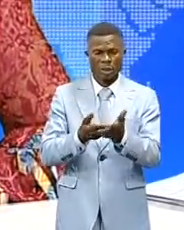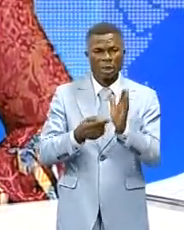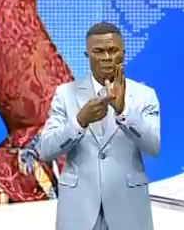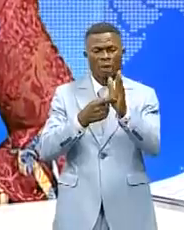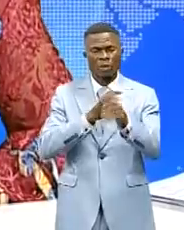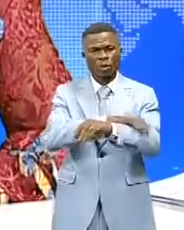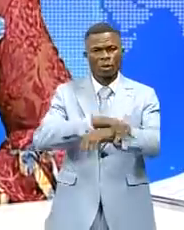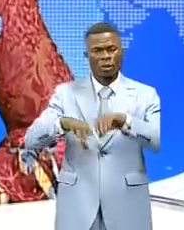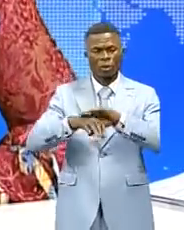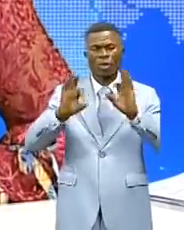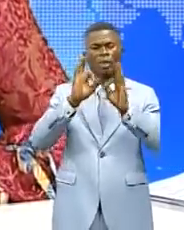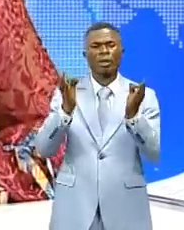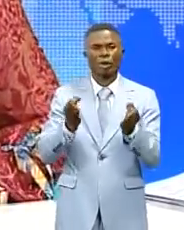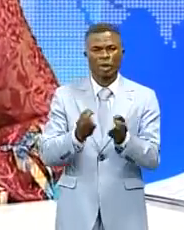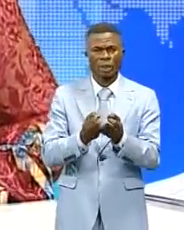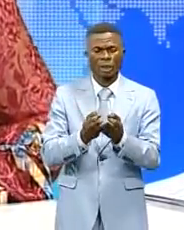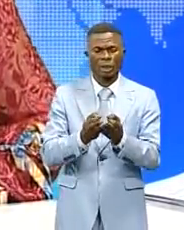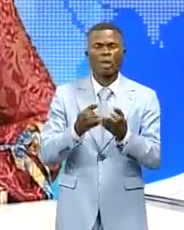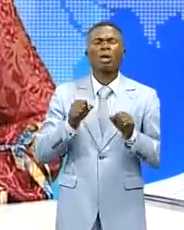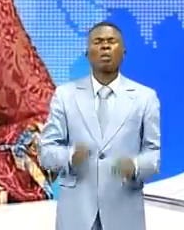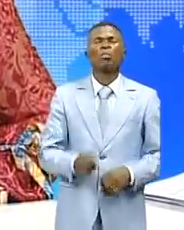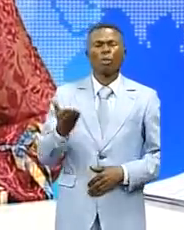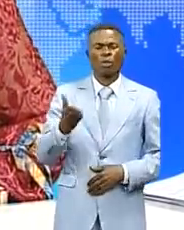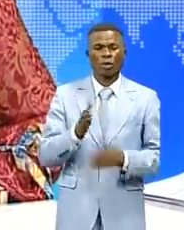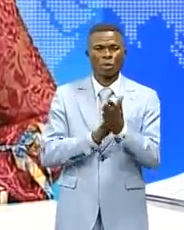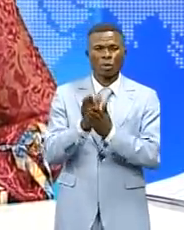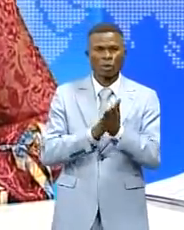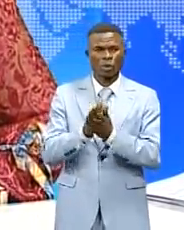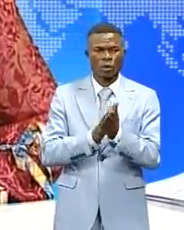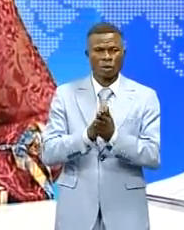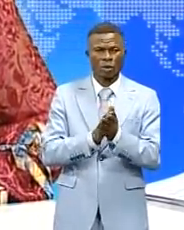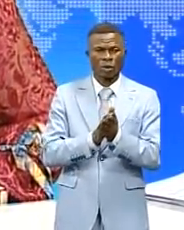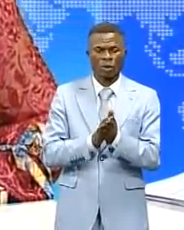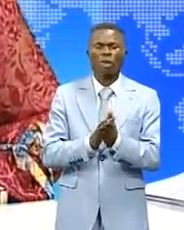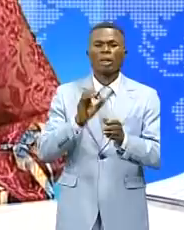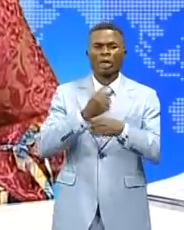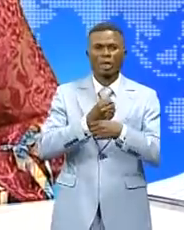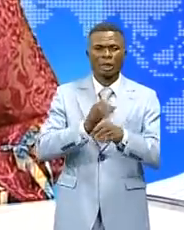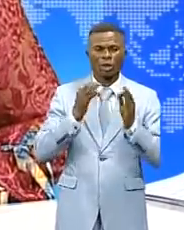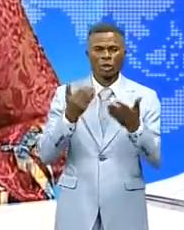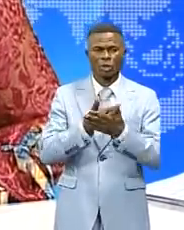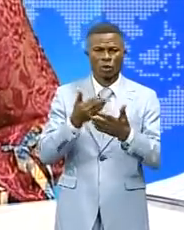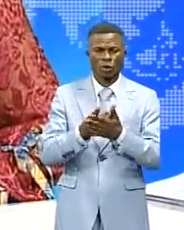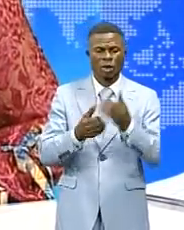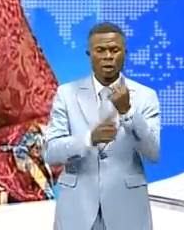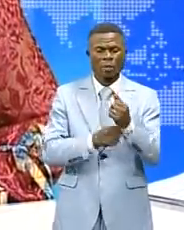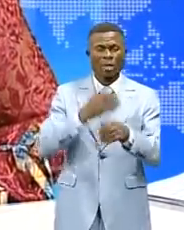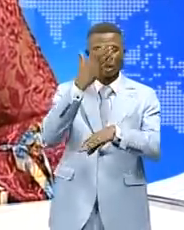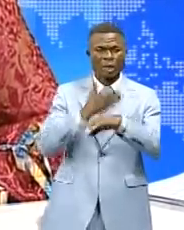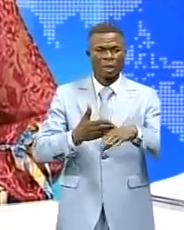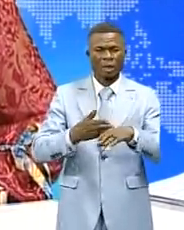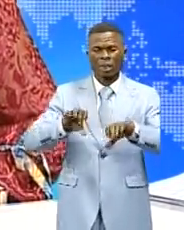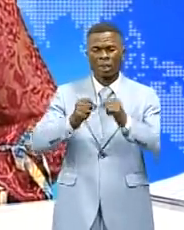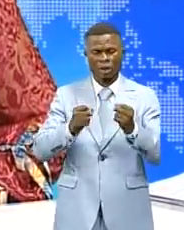aux familles éplorées et ses souhaits de prompt rétablissement aux personnes touchées physiquement et assure